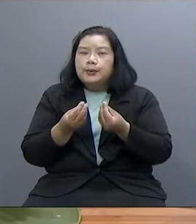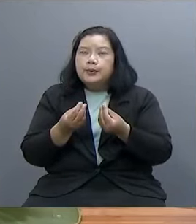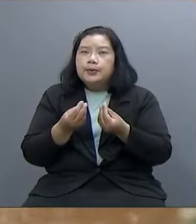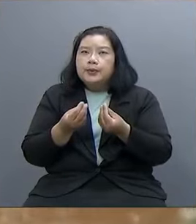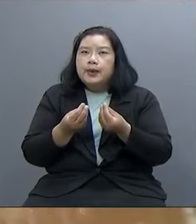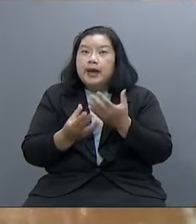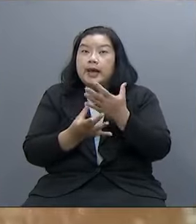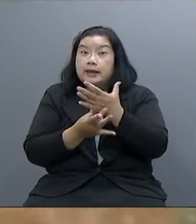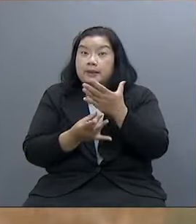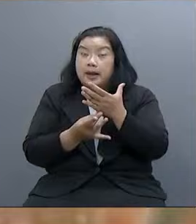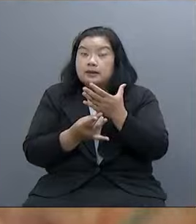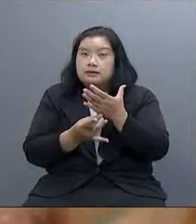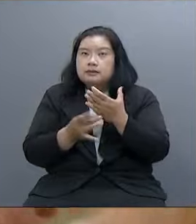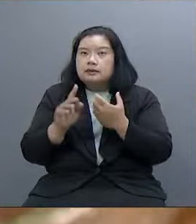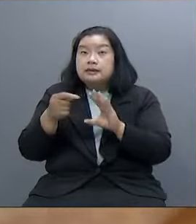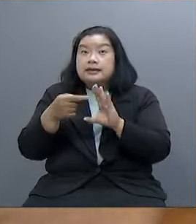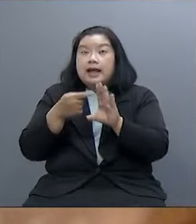ค่ะ